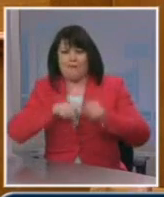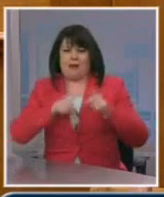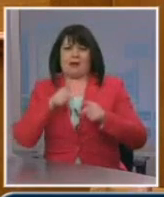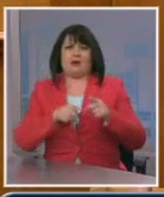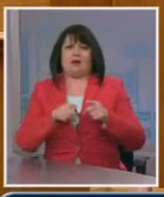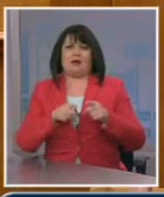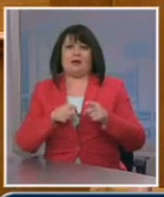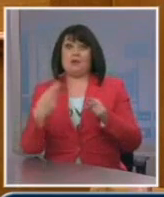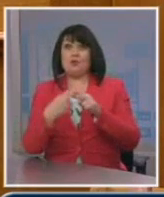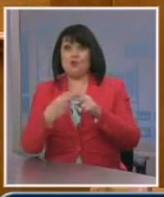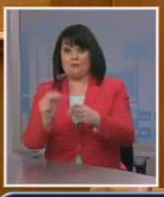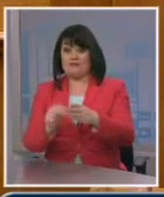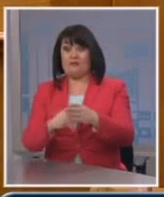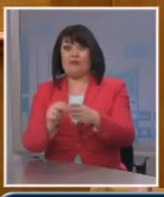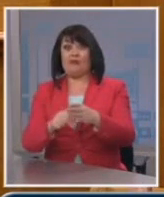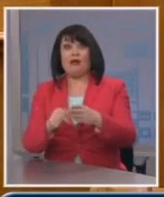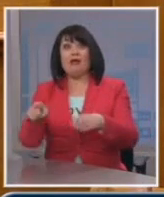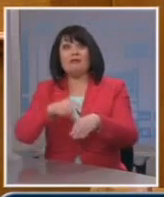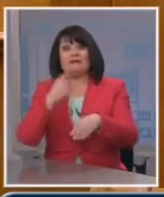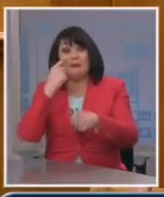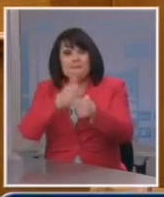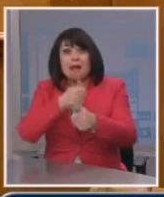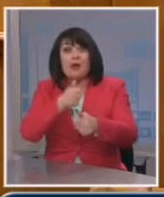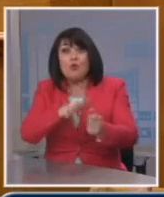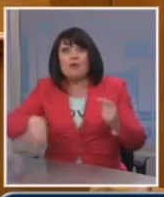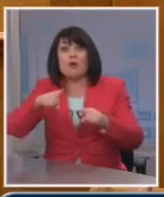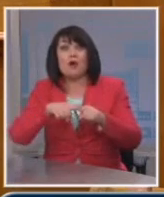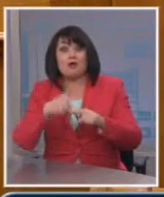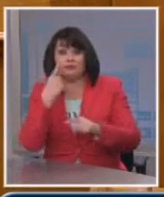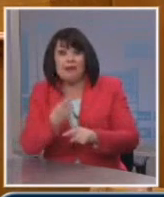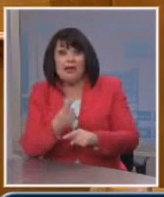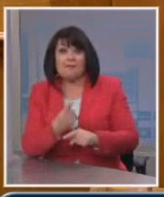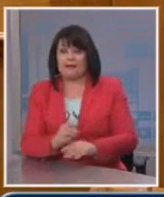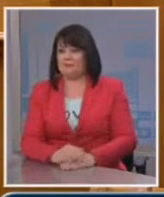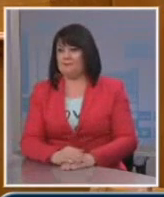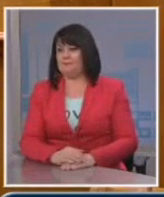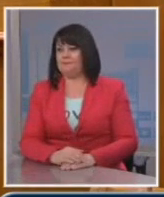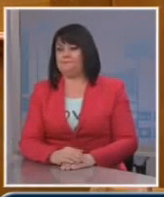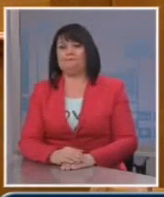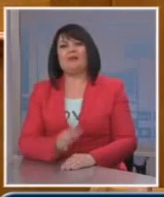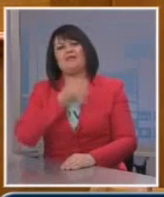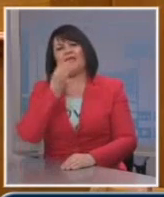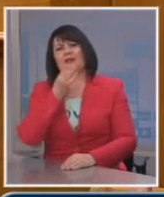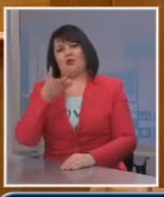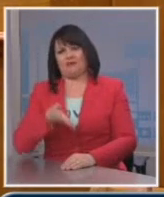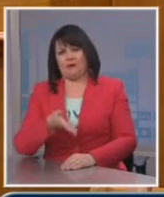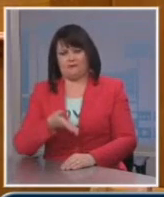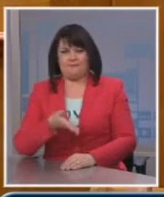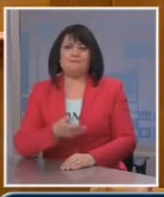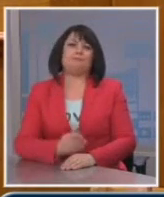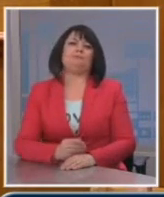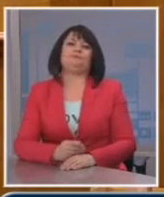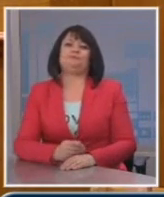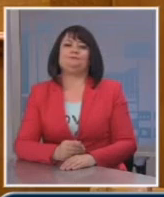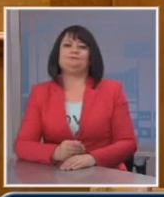πριν μια κρίσιμη ψηφοφορία και όταν μας παρακολουθεί ο ελληνικός λαός. Δεν θα αναλώσω όμως την ομιλία μου σε αυτά.